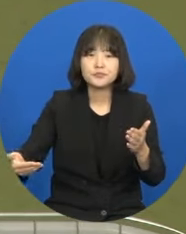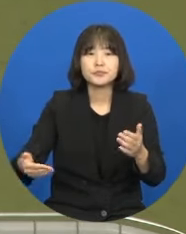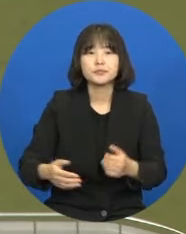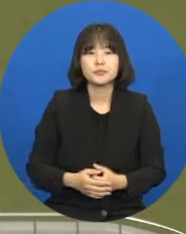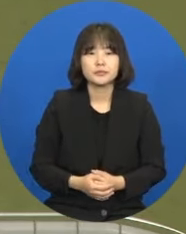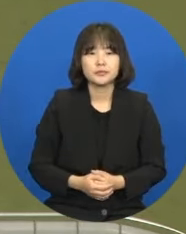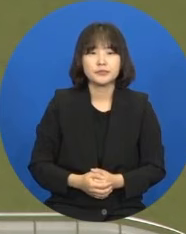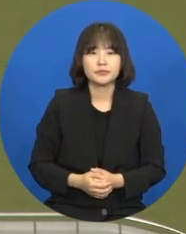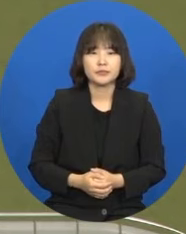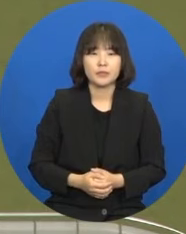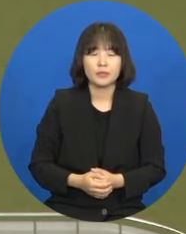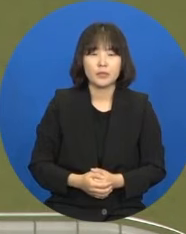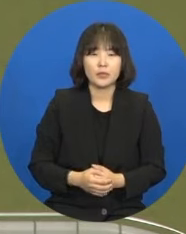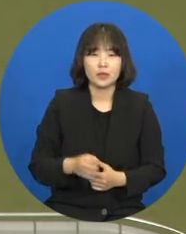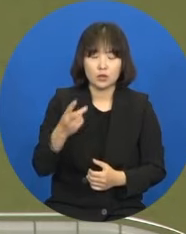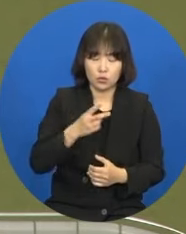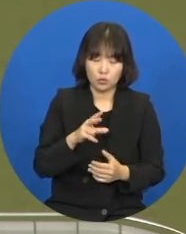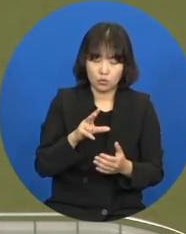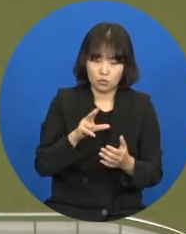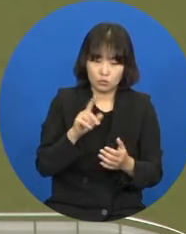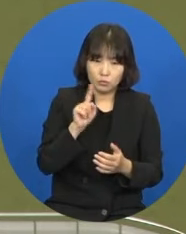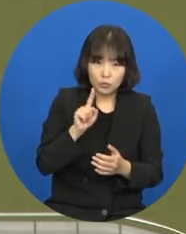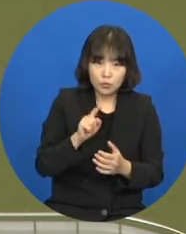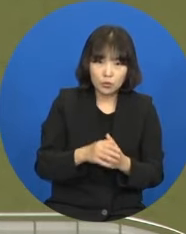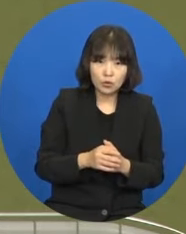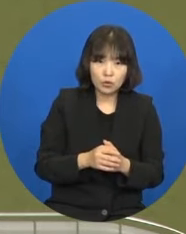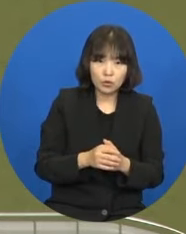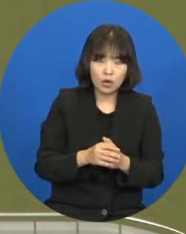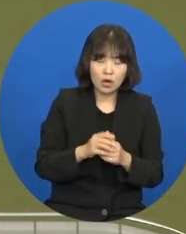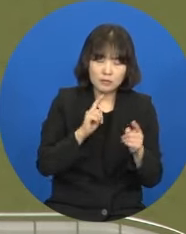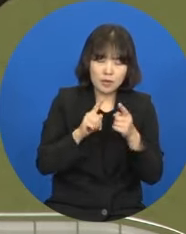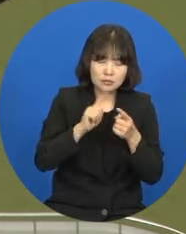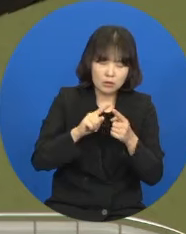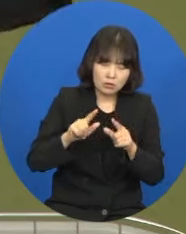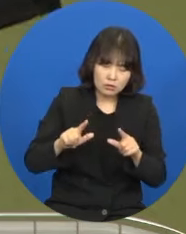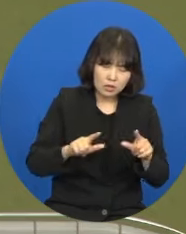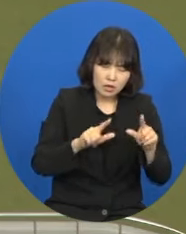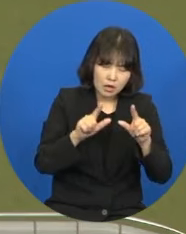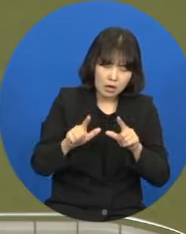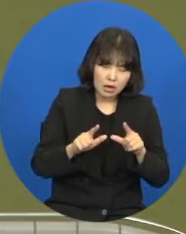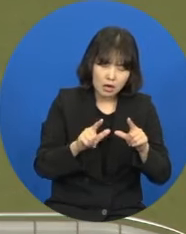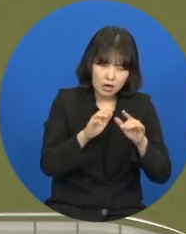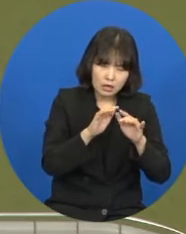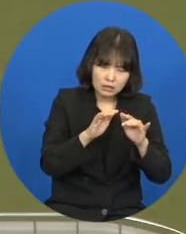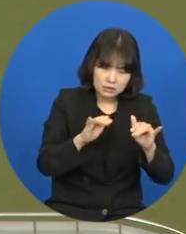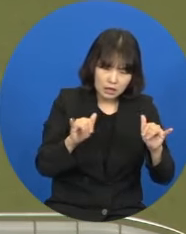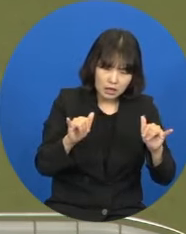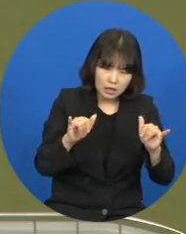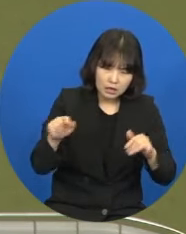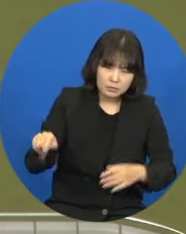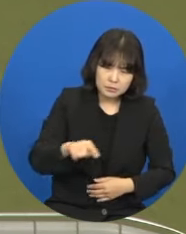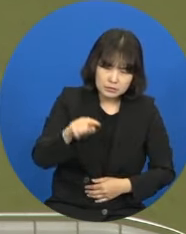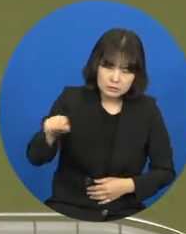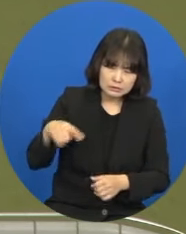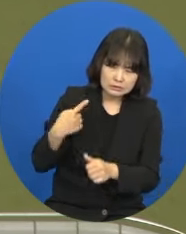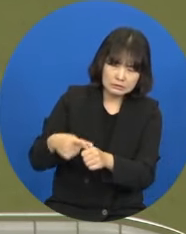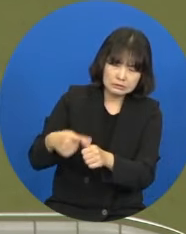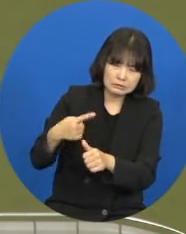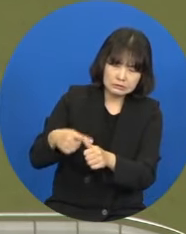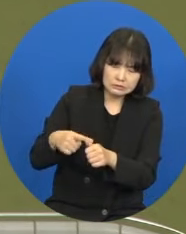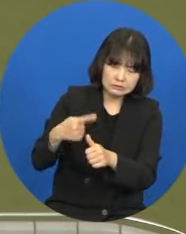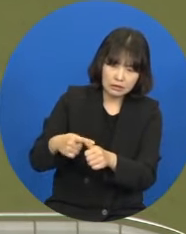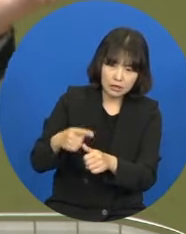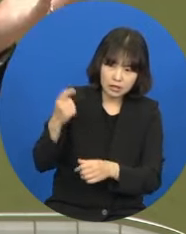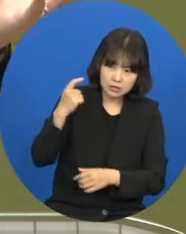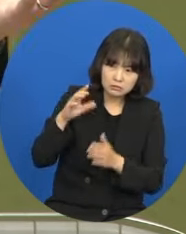이런게 또 있는 거예요 그렇게 이제 결국 말씀대로 살아가려고 한 사람들이 또 막 조롱하면서 아유 저 구태 인한 사람 뭐 이런 얘기 들으니까 더